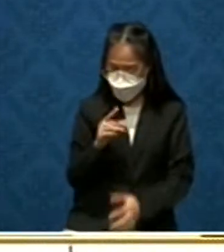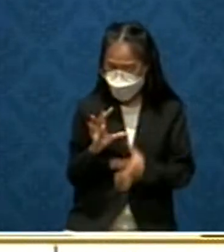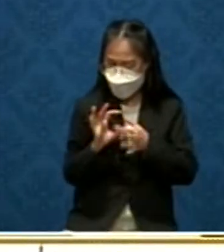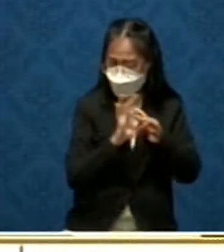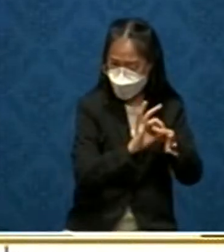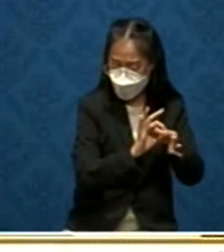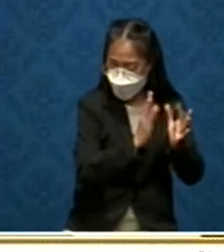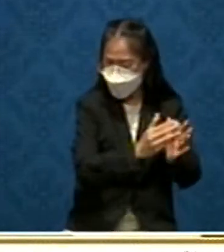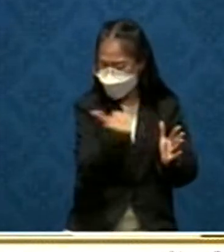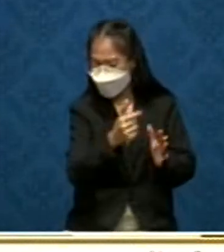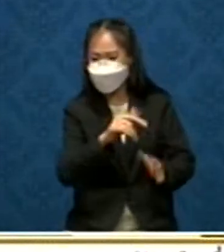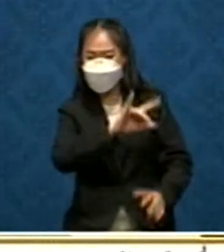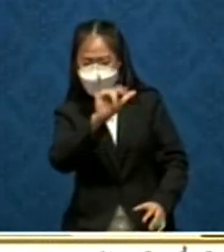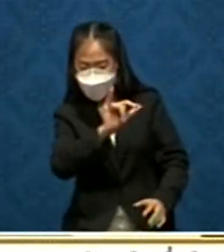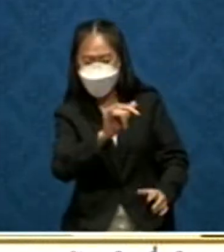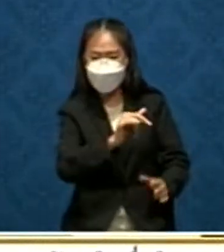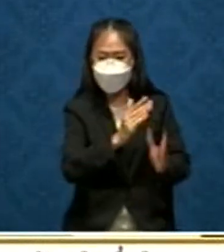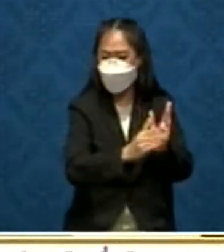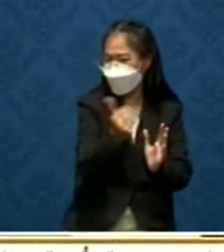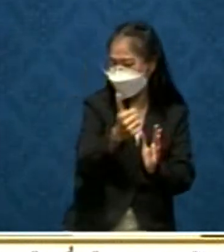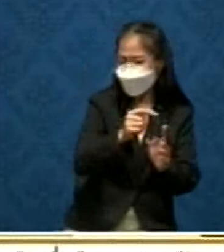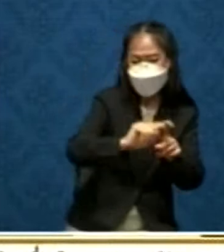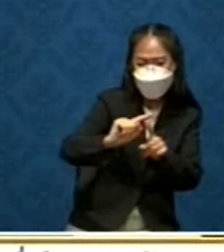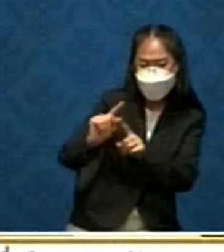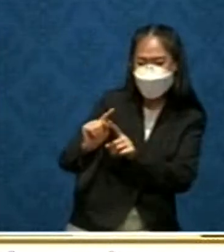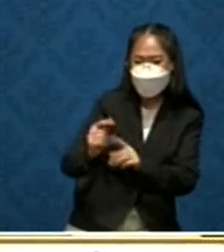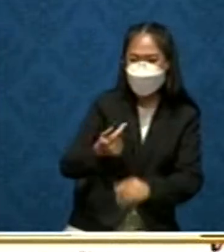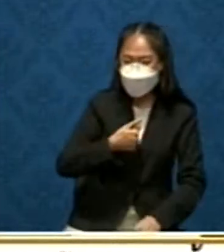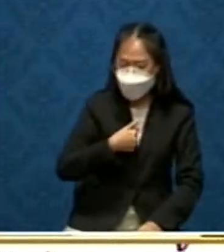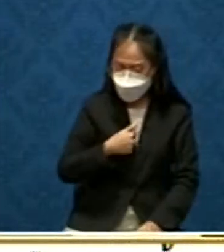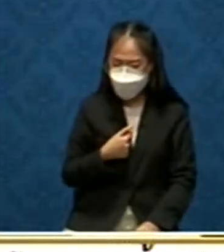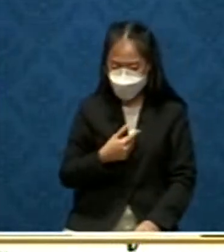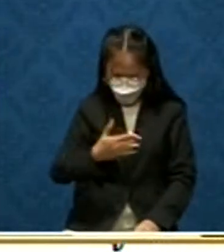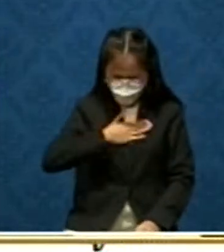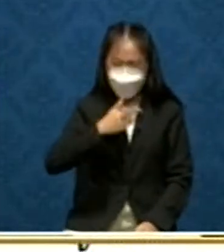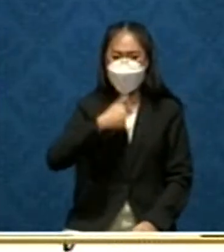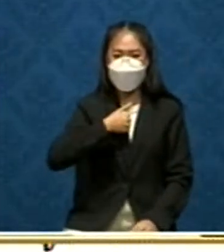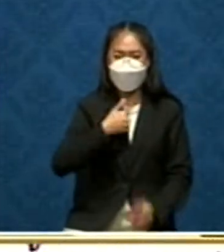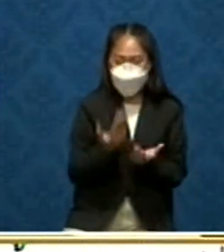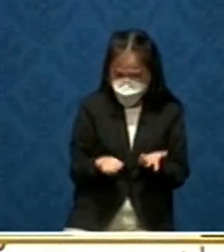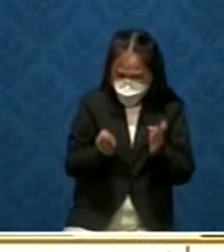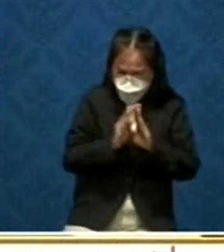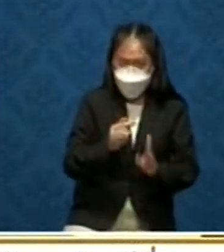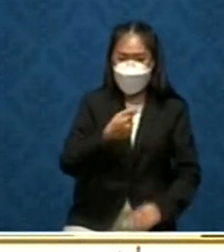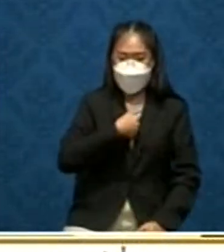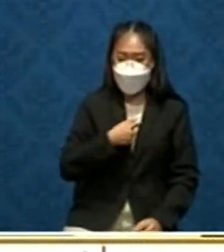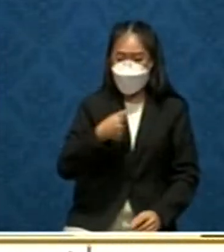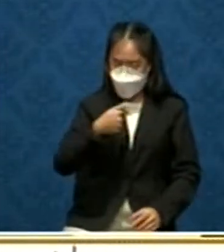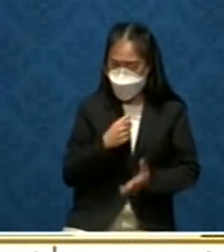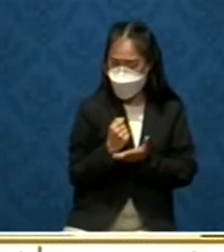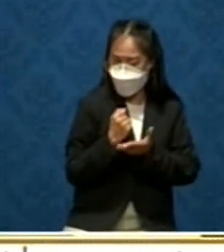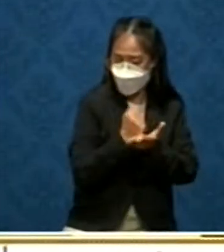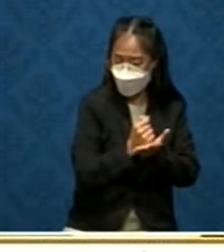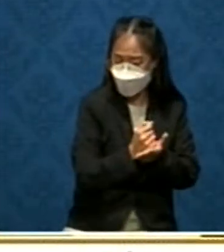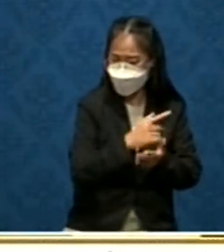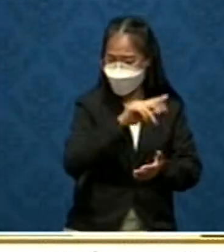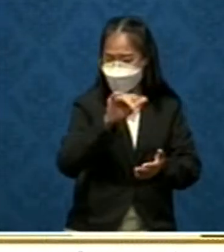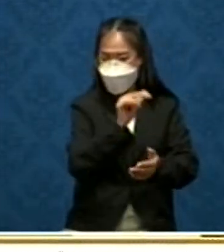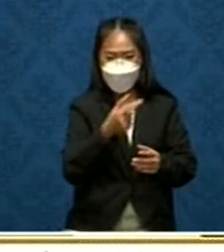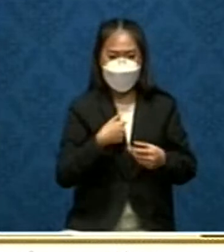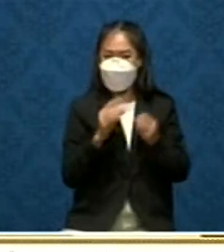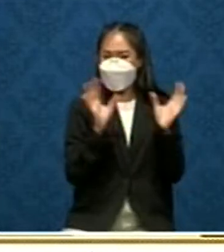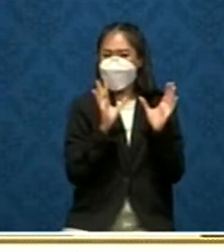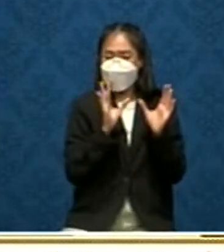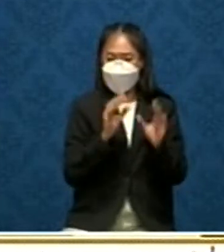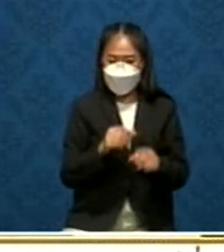Escapeคามนี้ผมคตัวผมคครอบกลวผม แลผมไมเคยเอ้อไปอยเทาใคร ก็ไปตสอบ